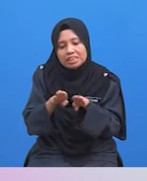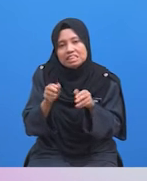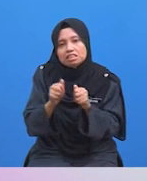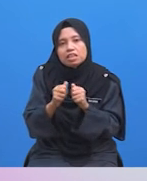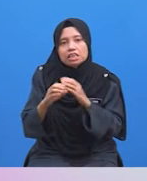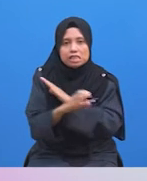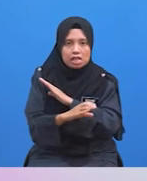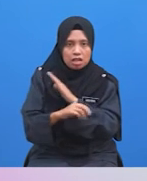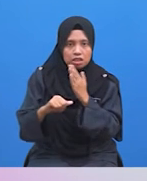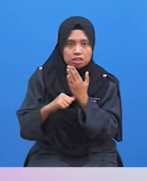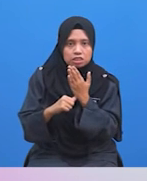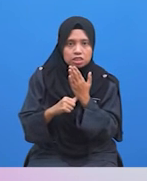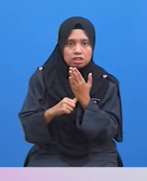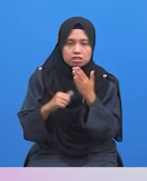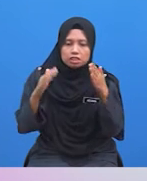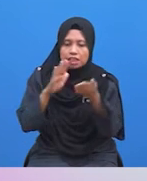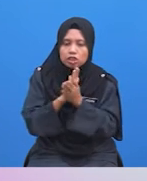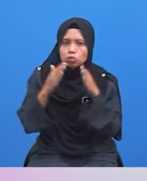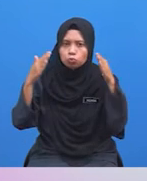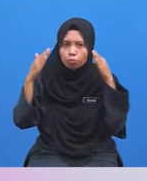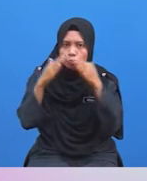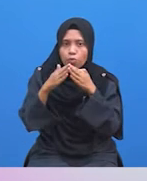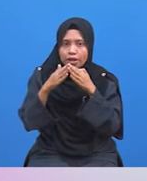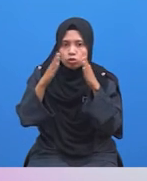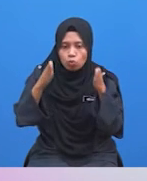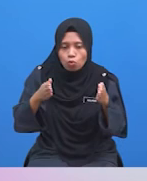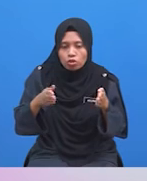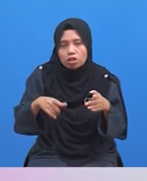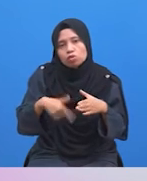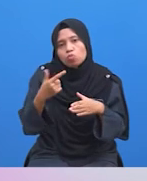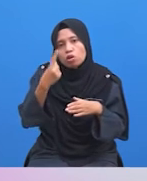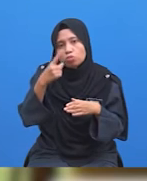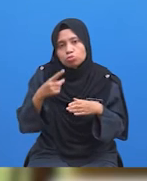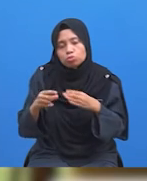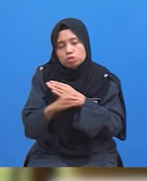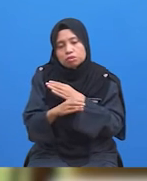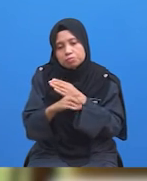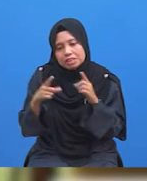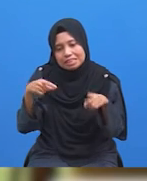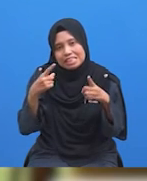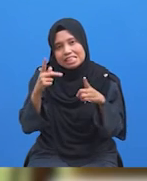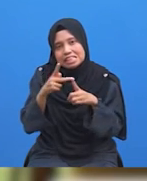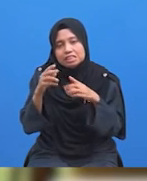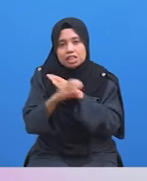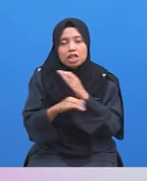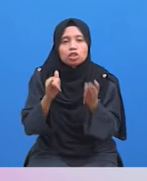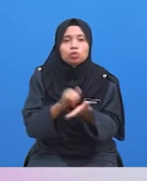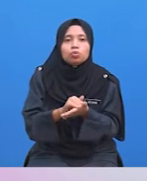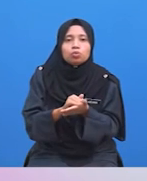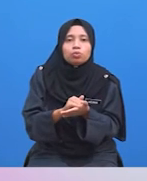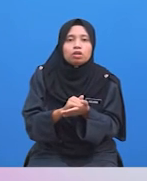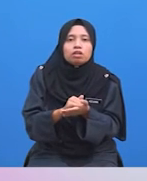asal menjadi tumpuan kepada imigran asing untuk berpindah ke negara tersebut ketujuh